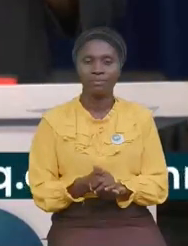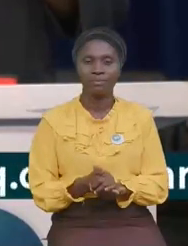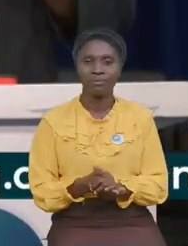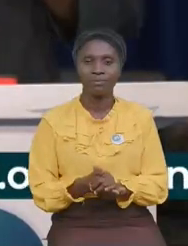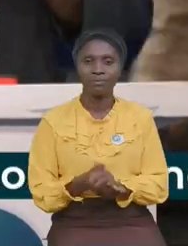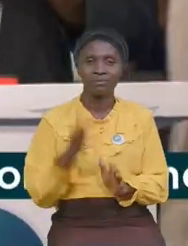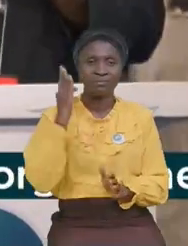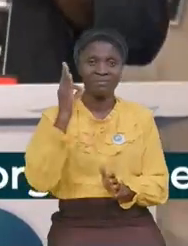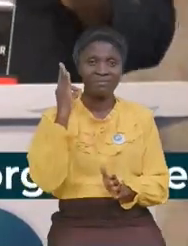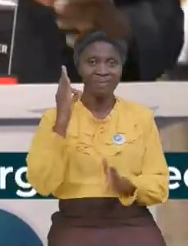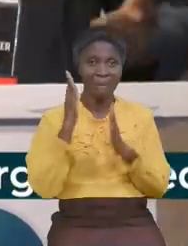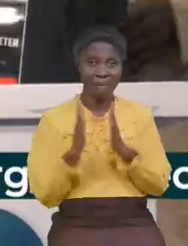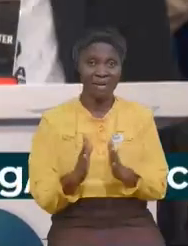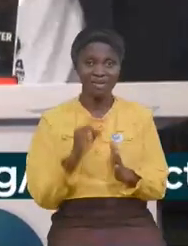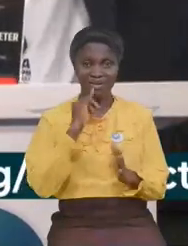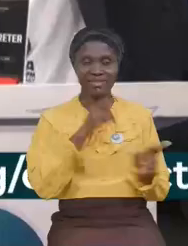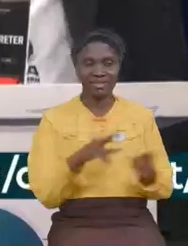Le pasteur est prêt.